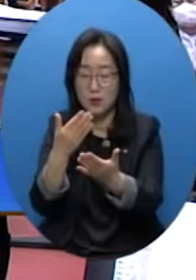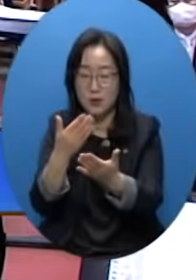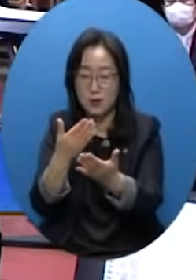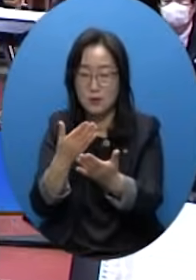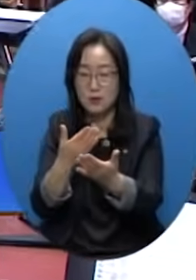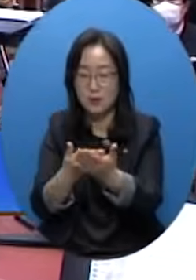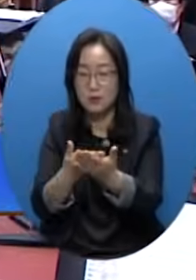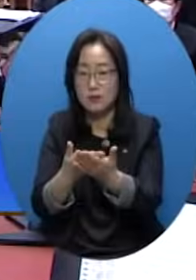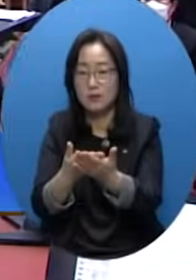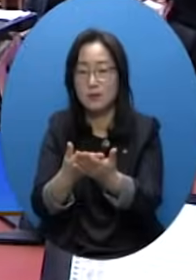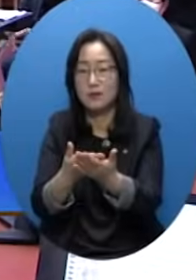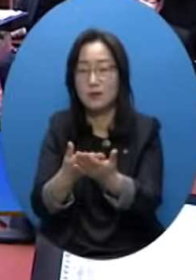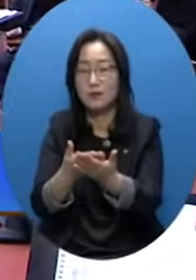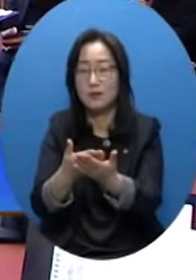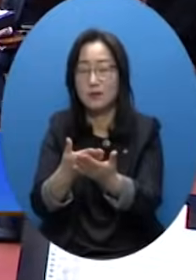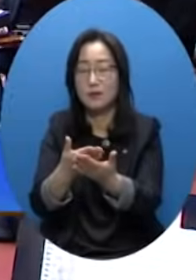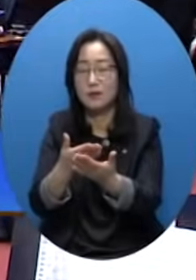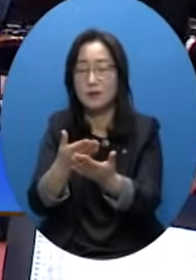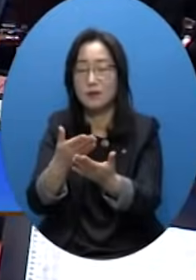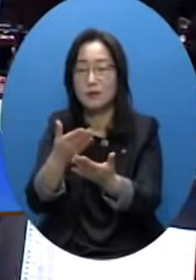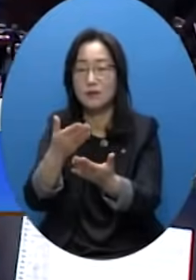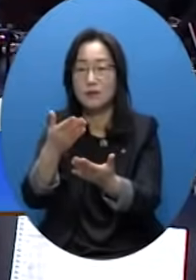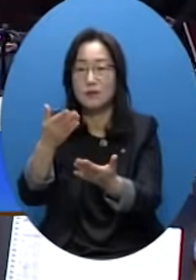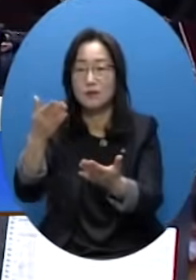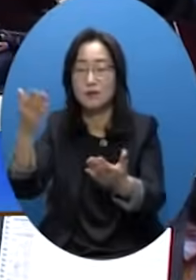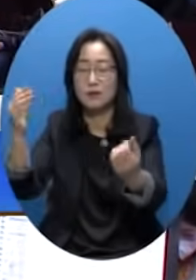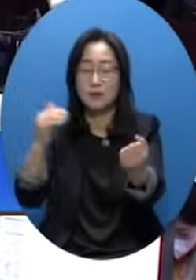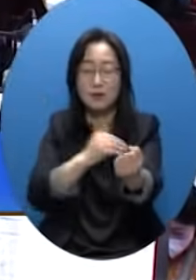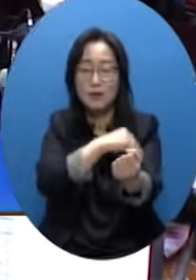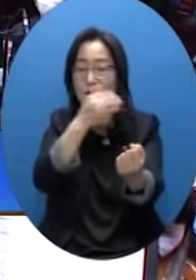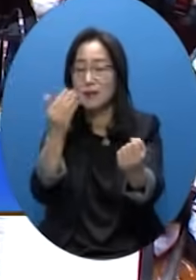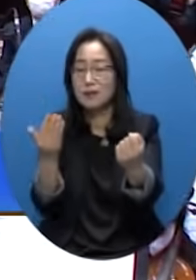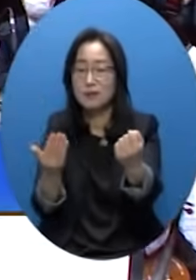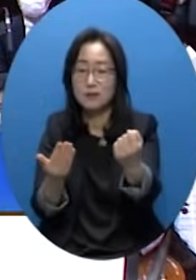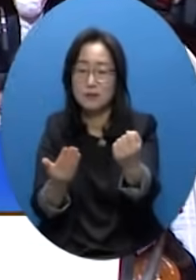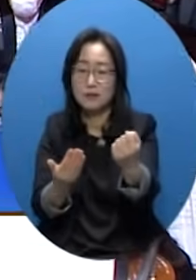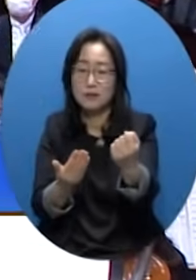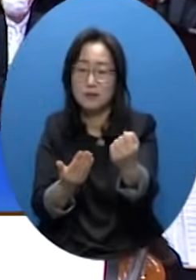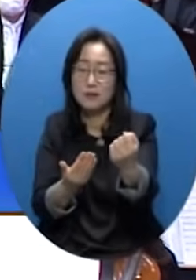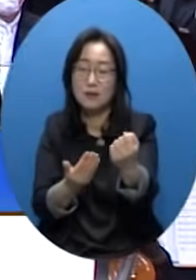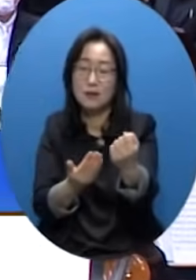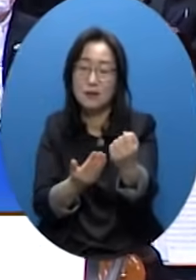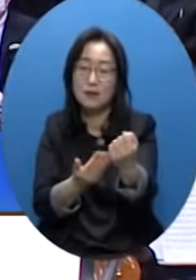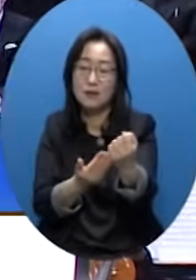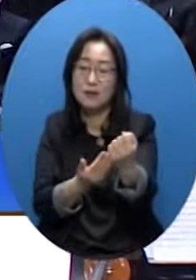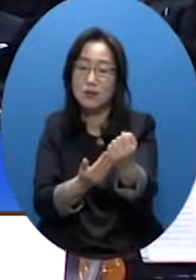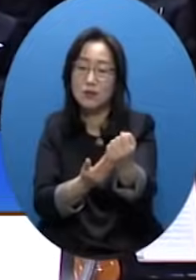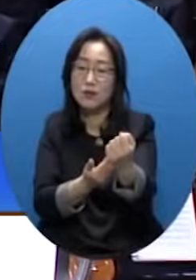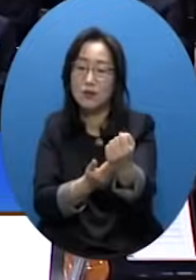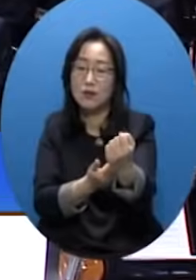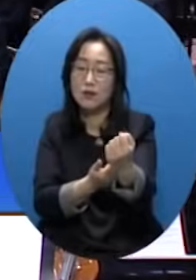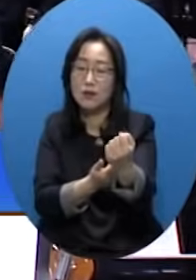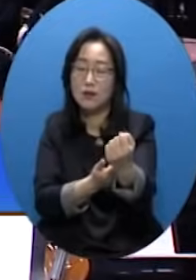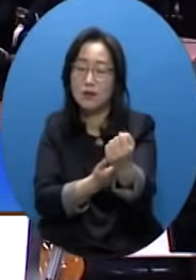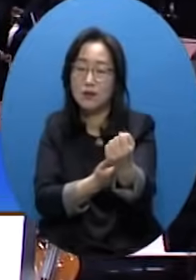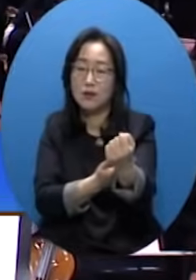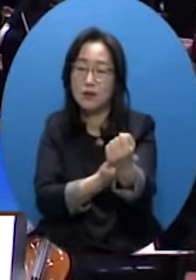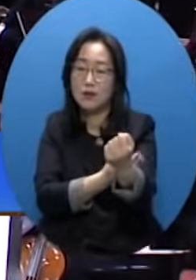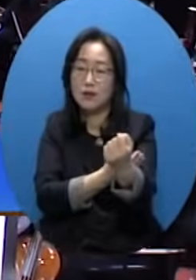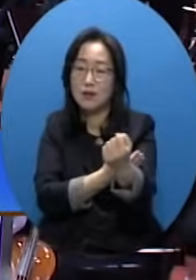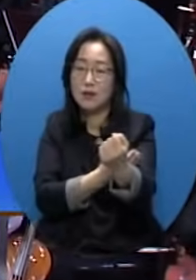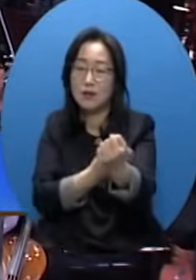우수 후 으 으 영어